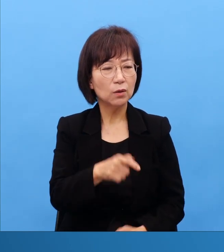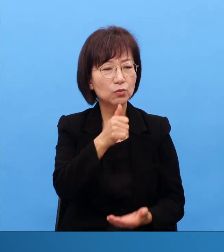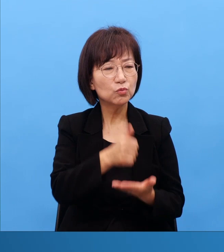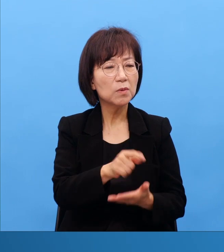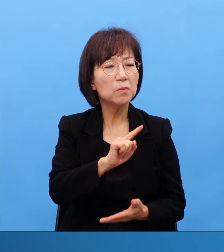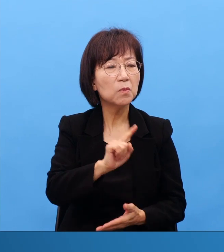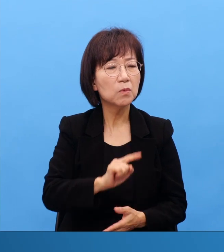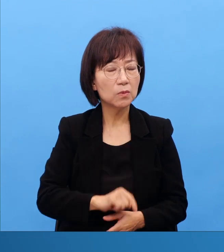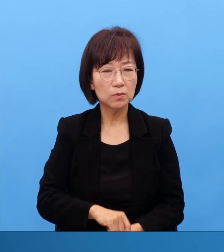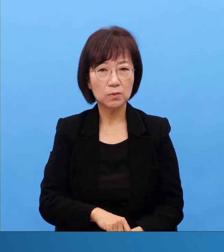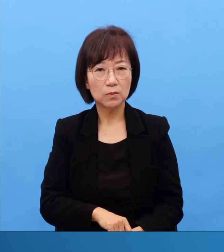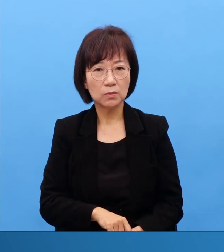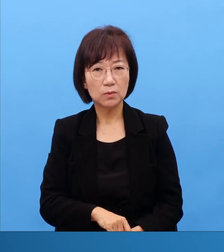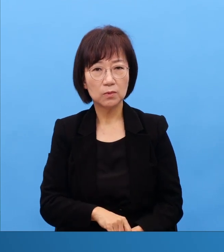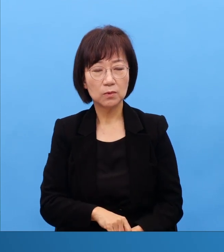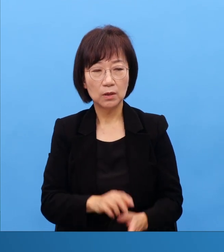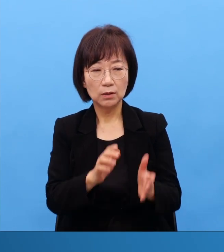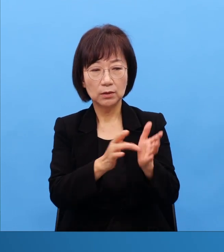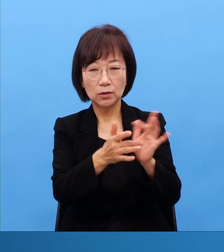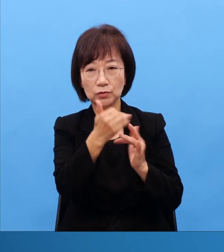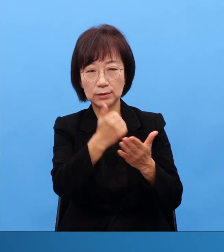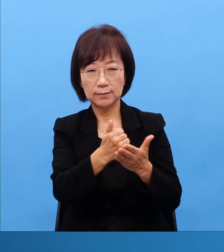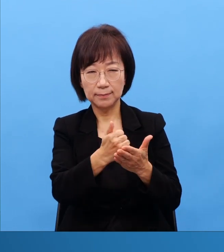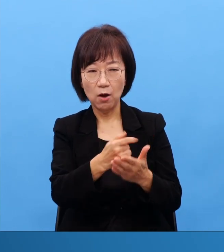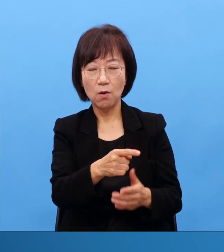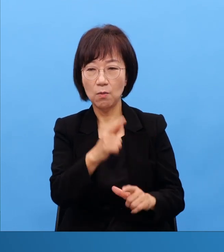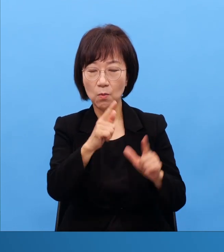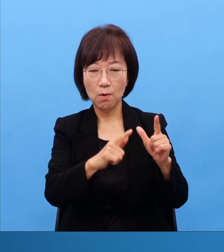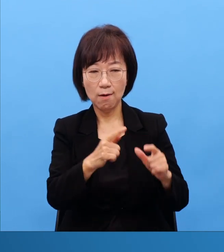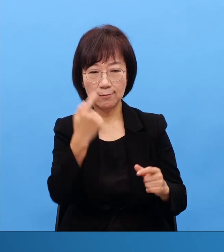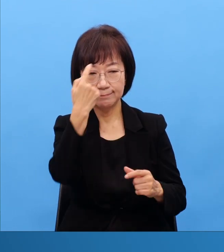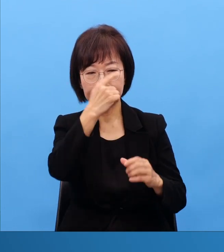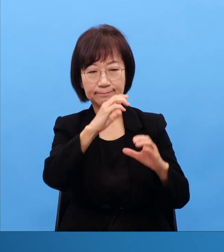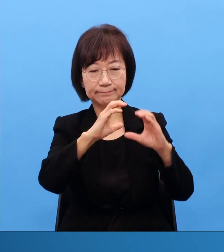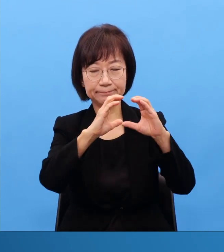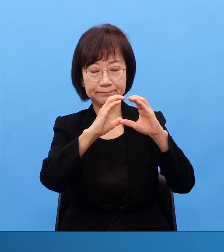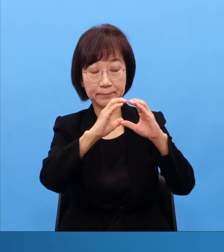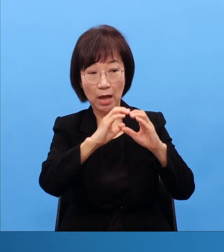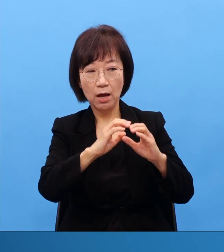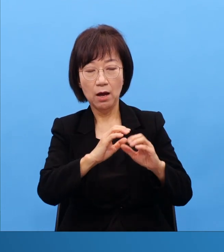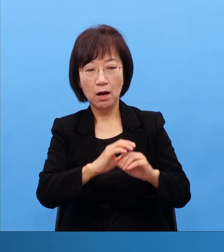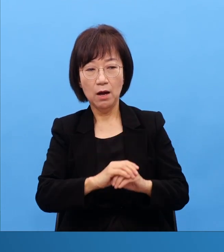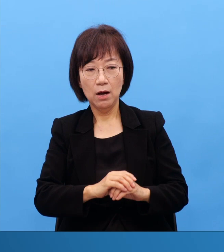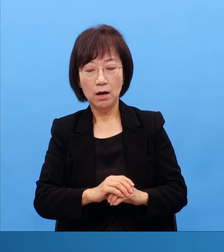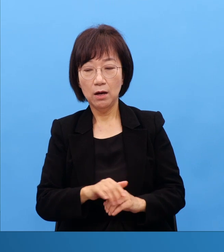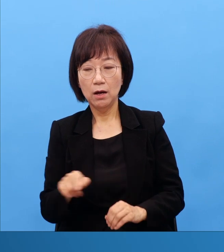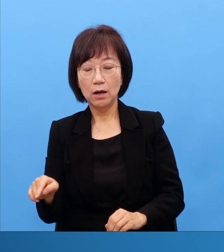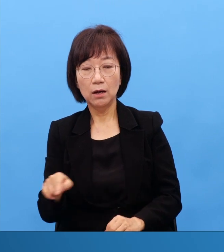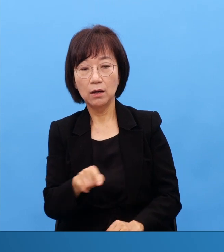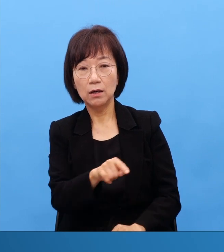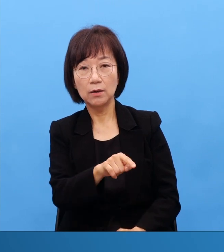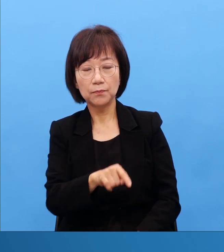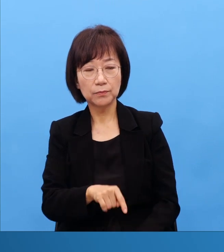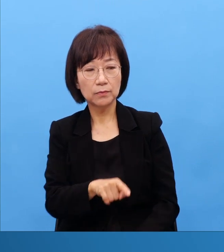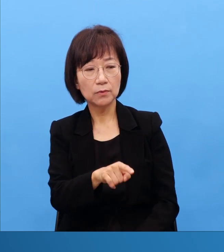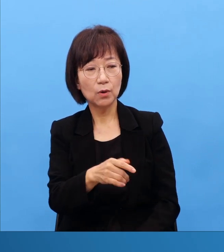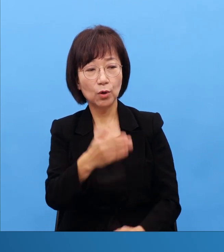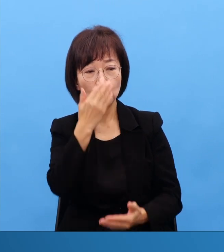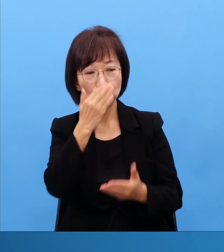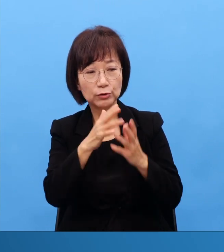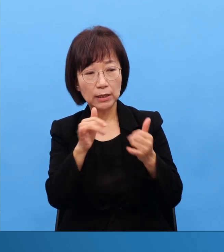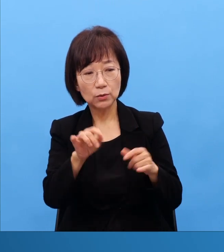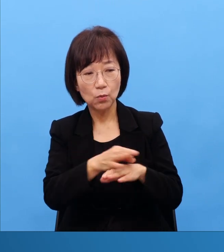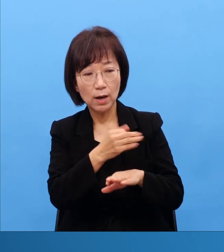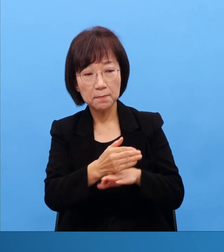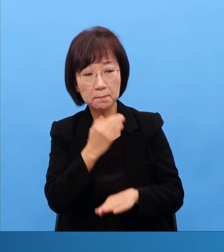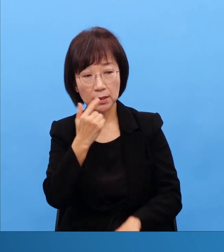지었냐 묻기도 하고. He kept asking him, saying, "What did you do wrong? What is the sentence?" 거짓말했으니까 당신 유대인의 왕이냐 묻기도